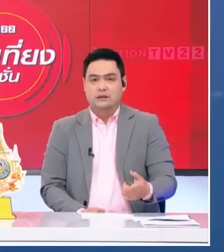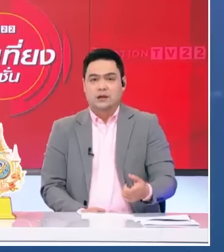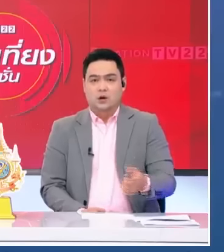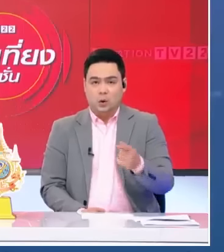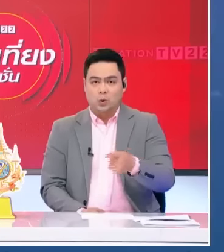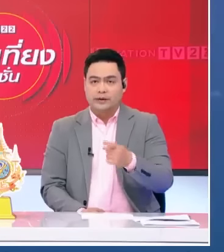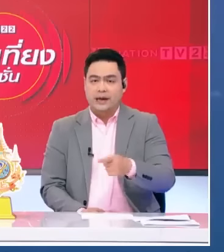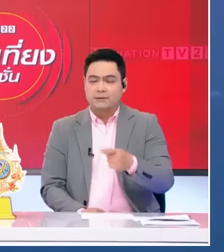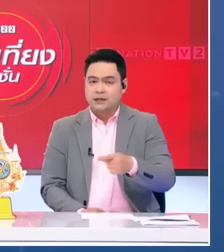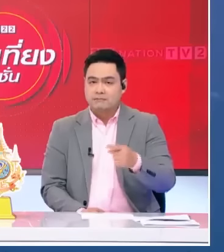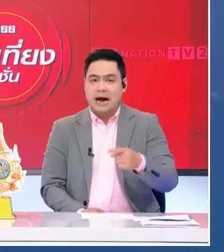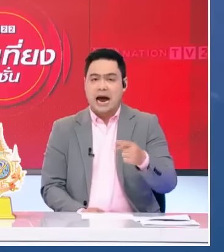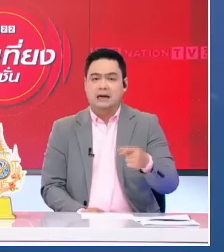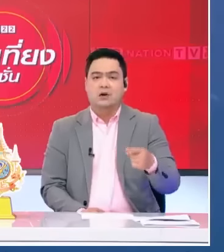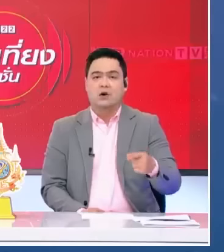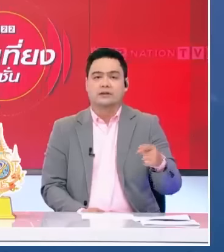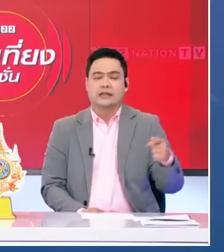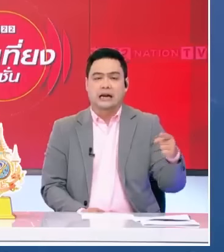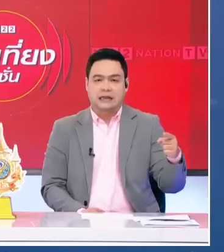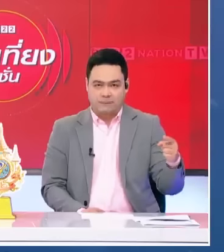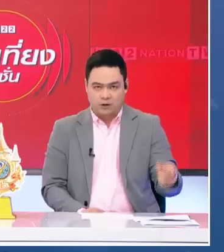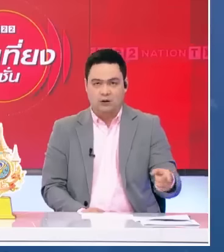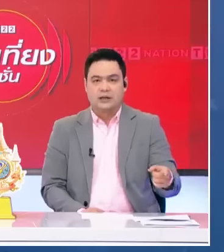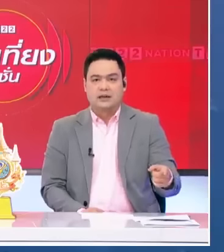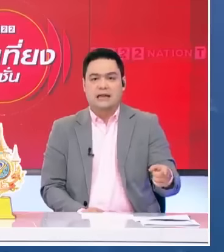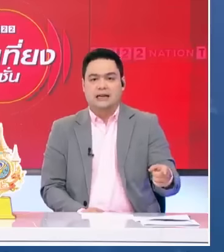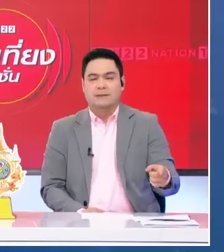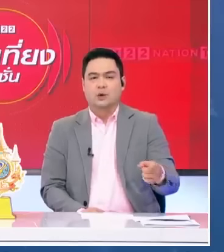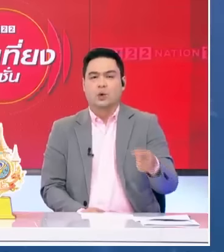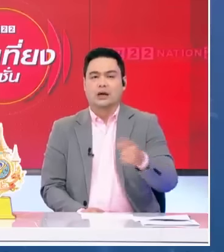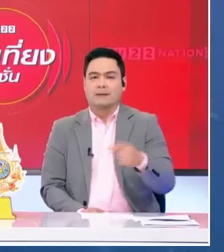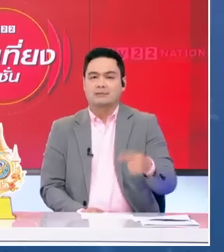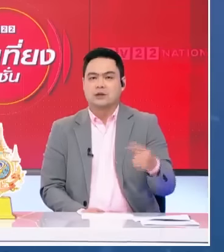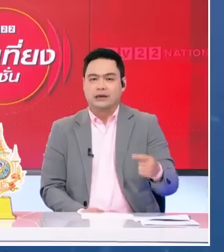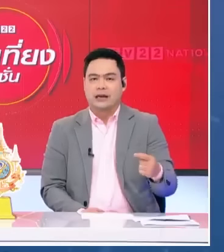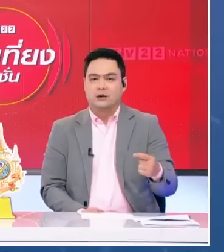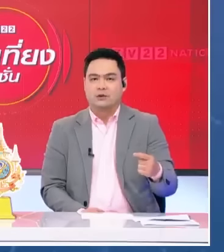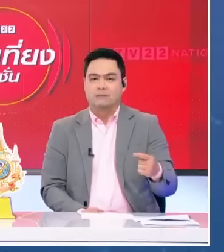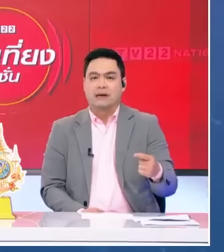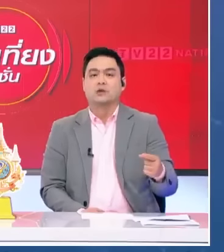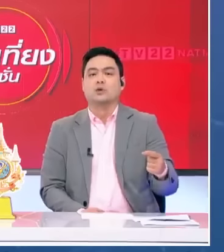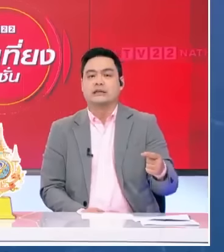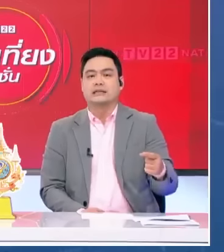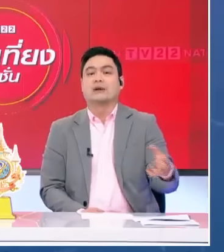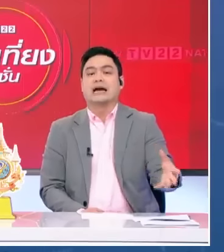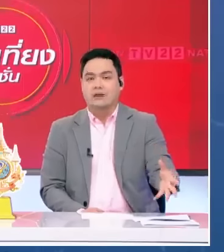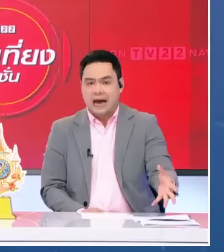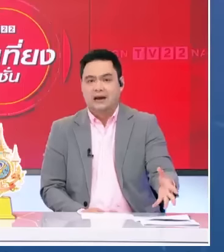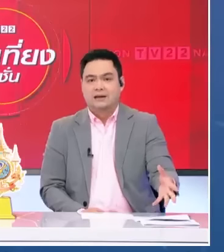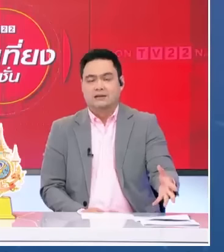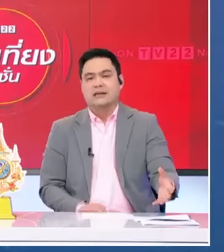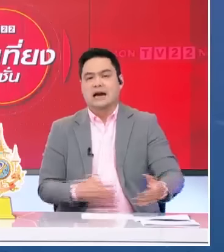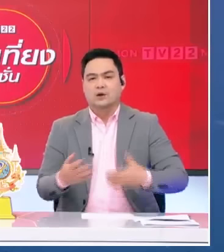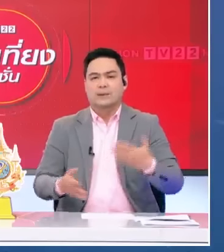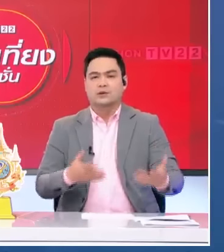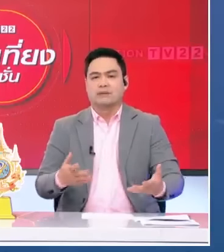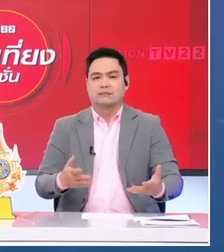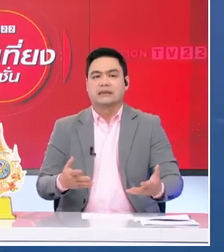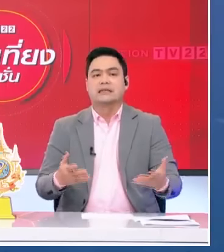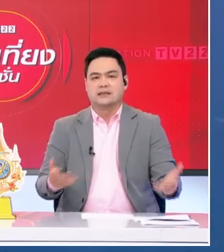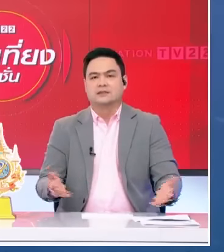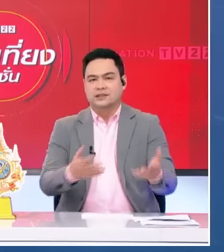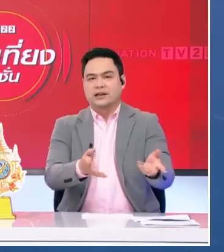าพชีวิตกรุงเทพคือมหานครติดอันดับโลกแต่ถ้าไปดูคุณภาพชีวิตเราไปอยู่ที่เท่าไหร่แล้วล่ะก็อยากให้คุณ